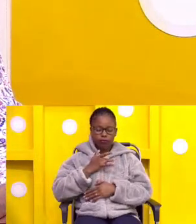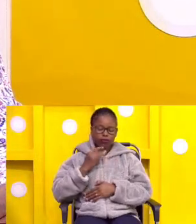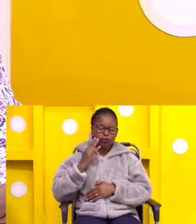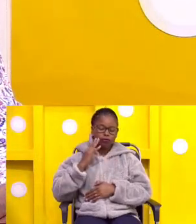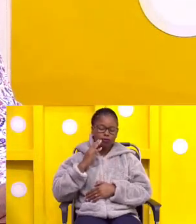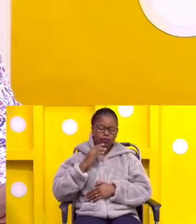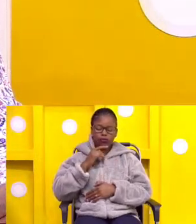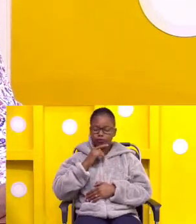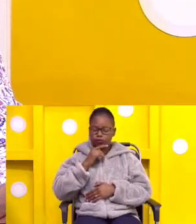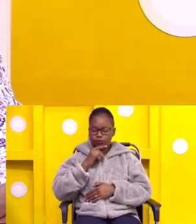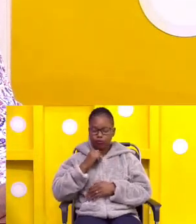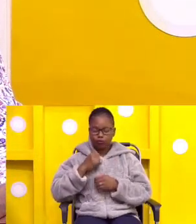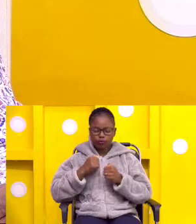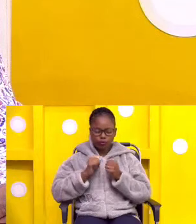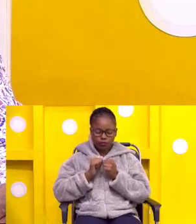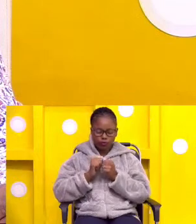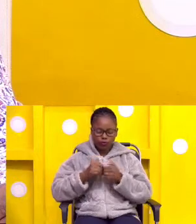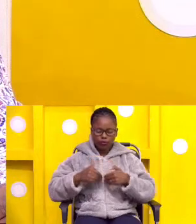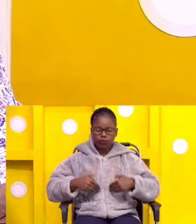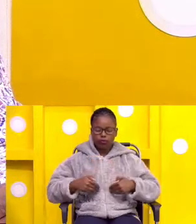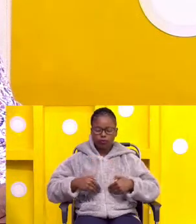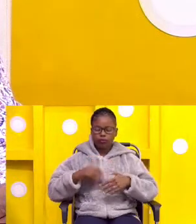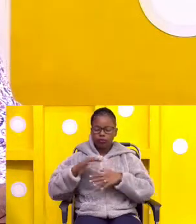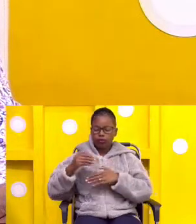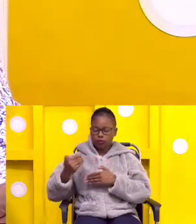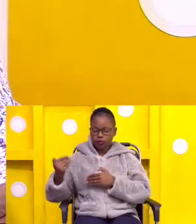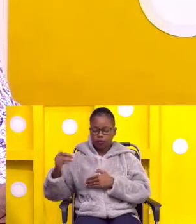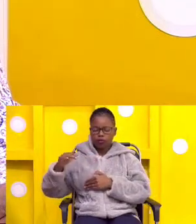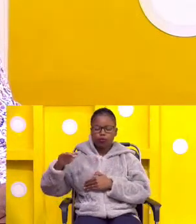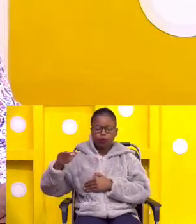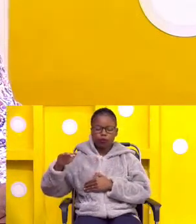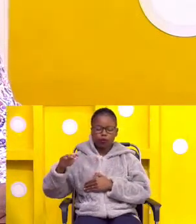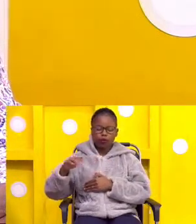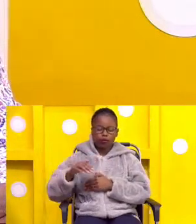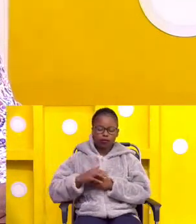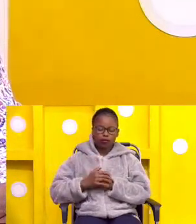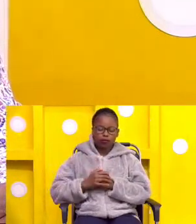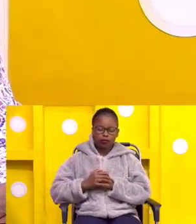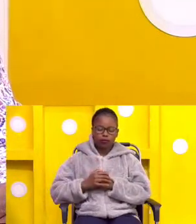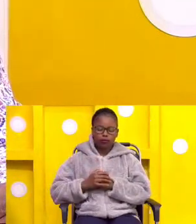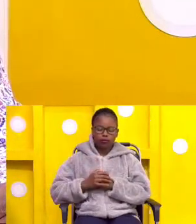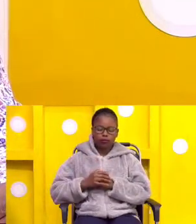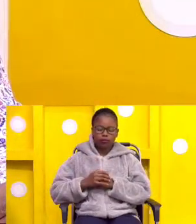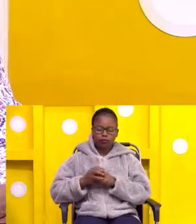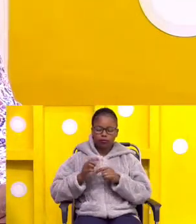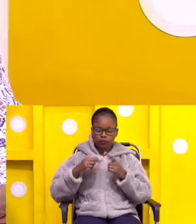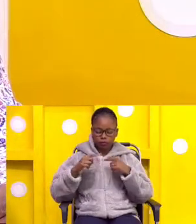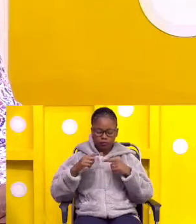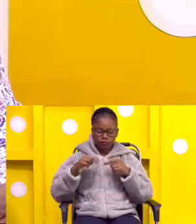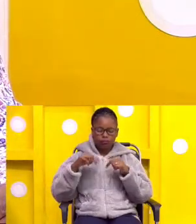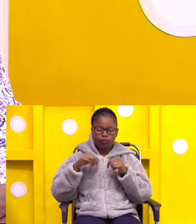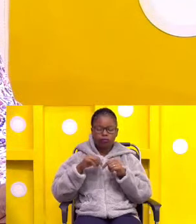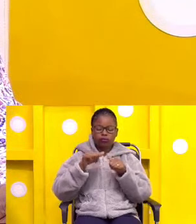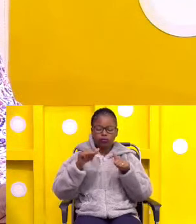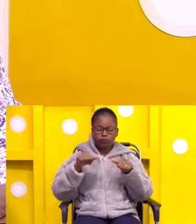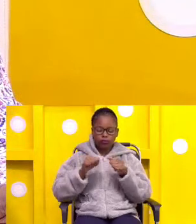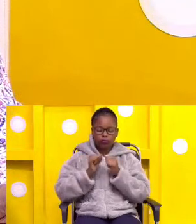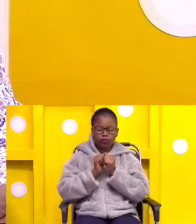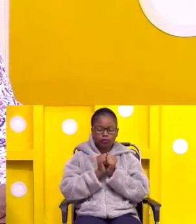atumia na anake na airitu ona ciana nyinyi. Aya magomanite kigongona-ini giki